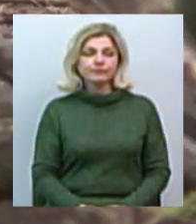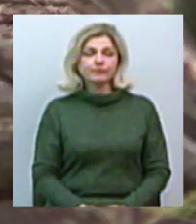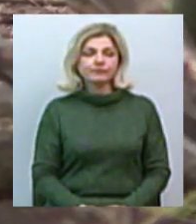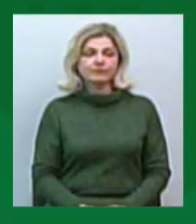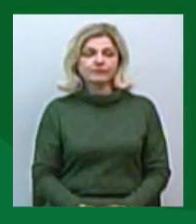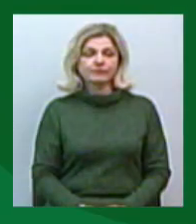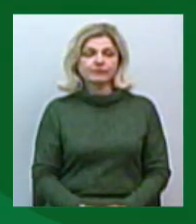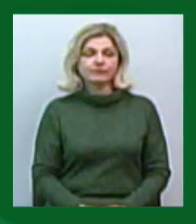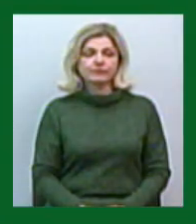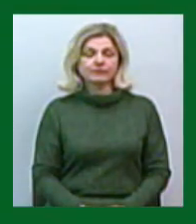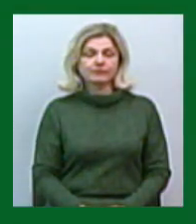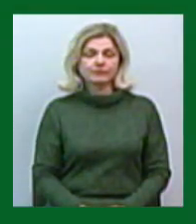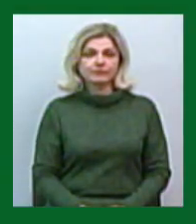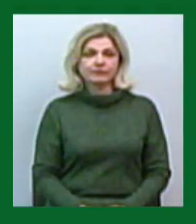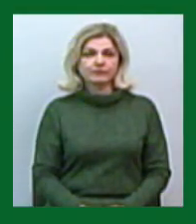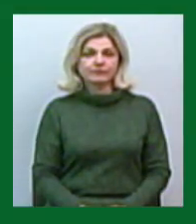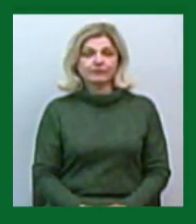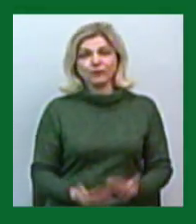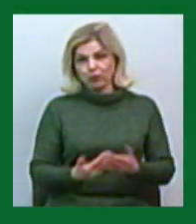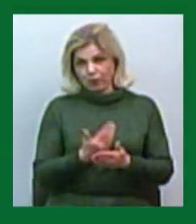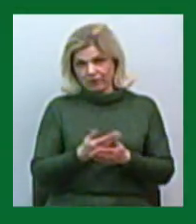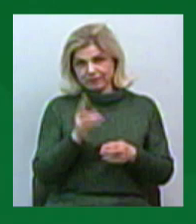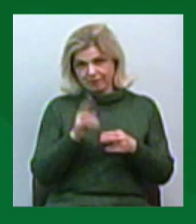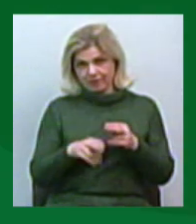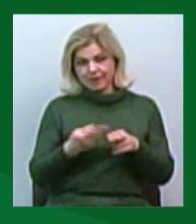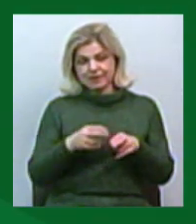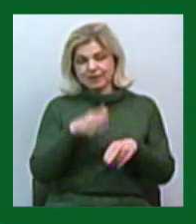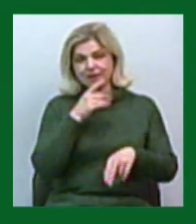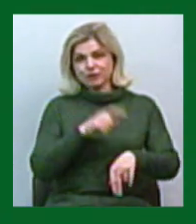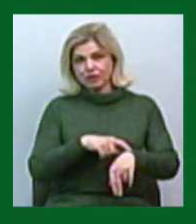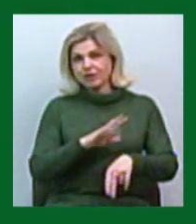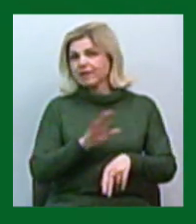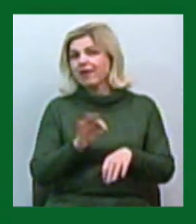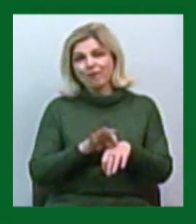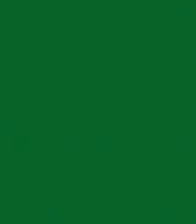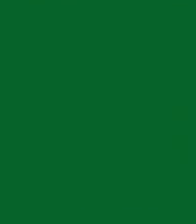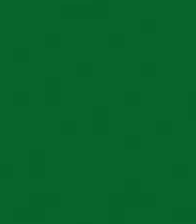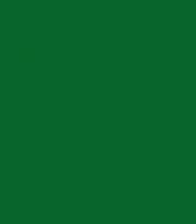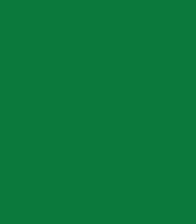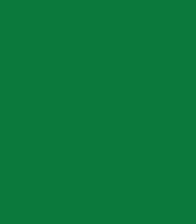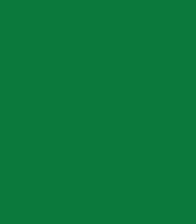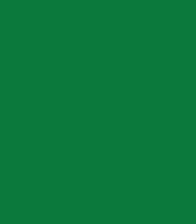Миколаїв. Це були всі новини на цей час. Не хворійте, на все добре.